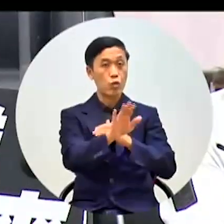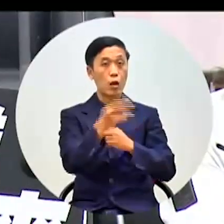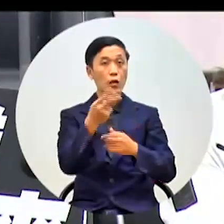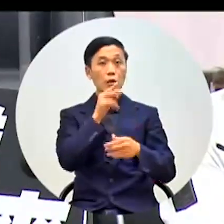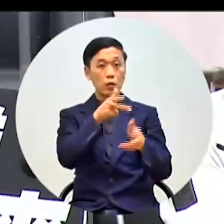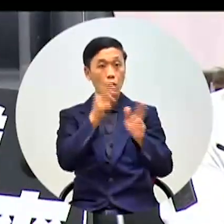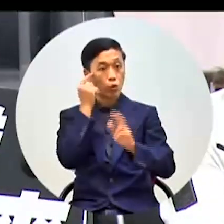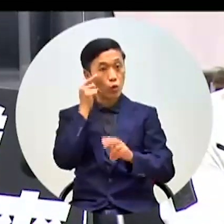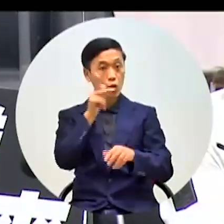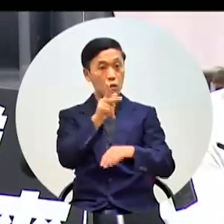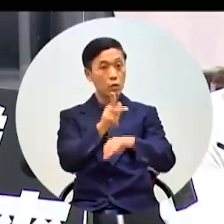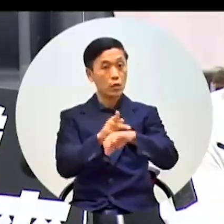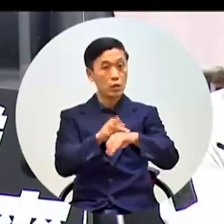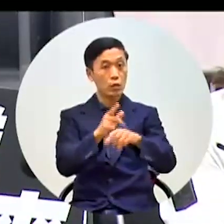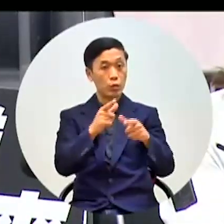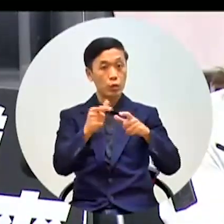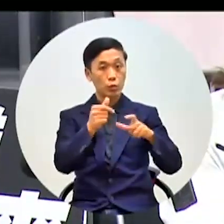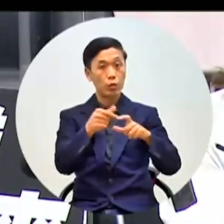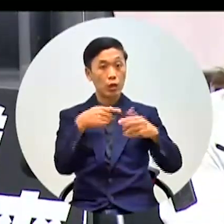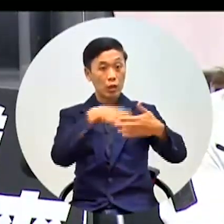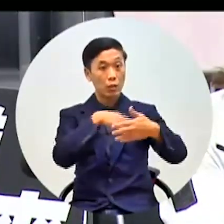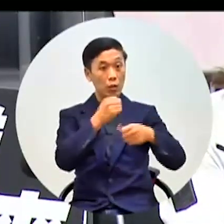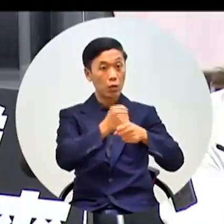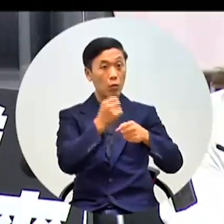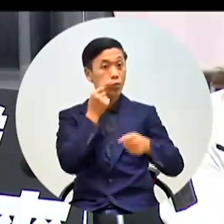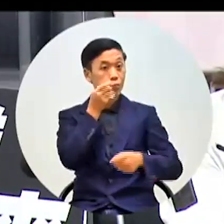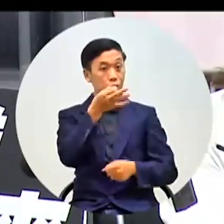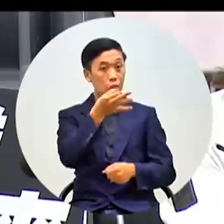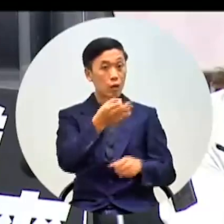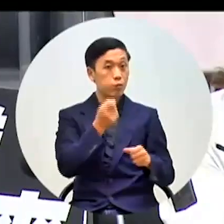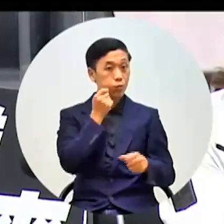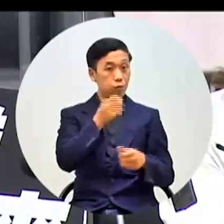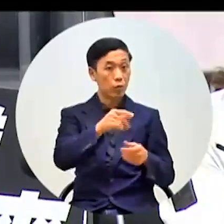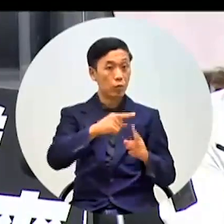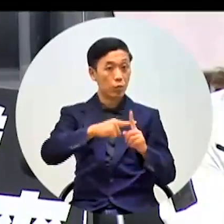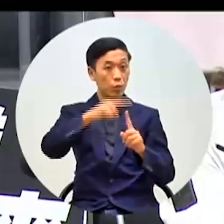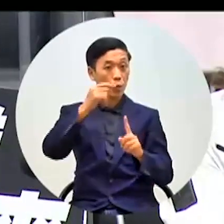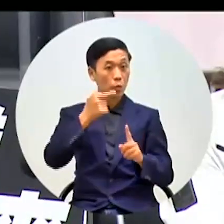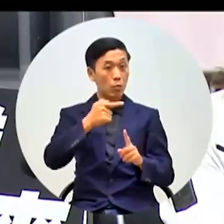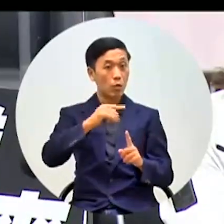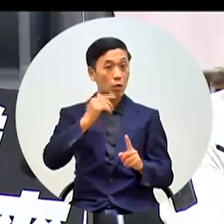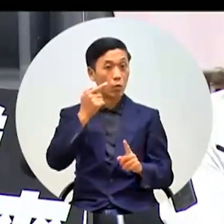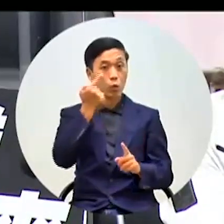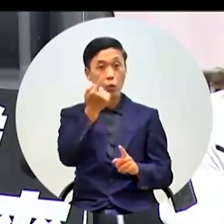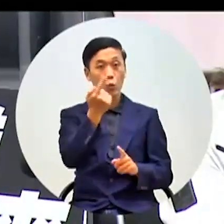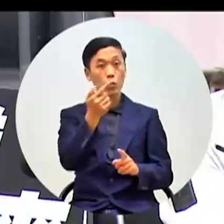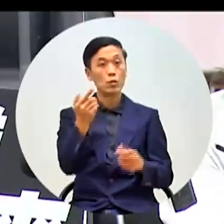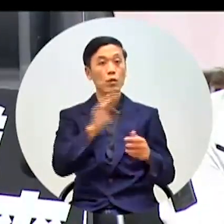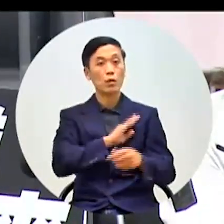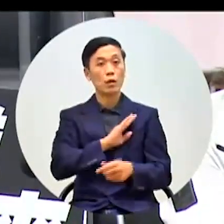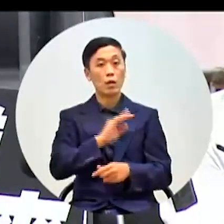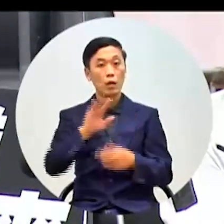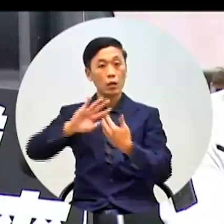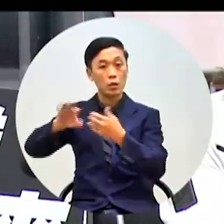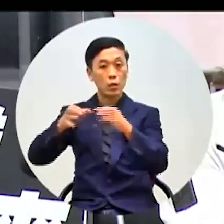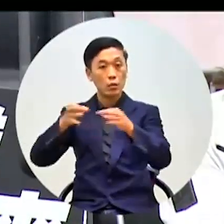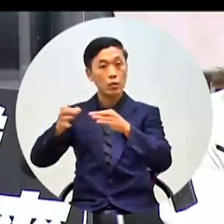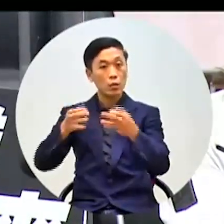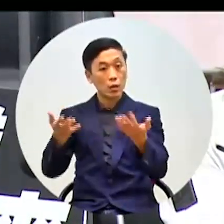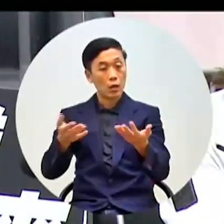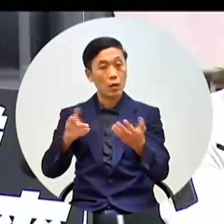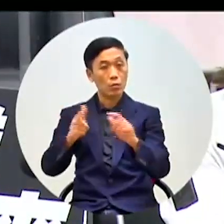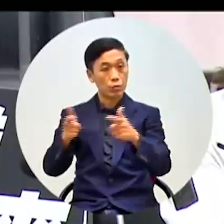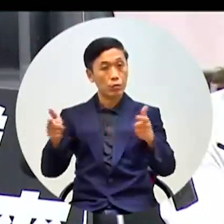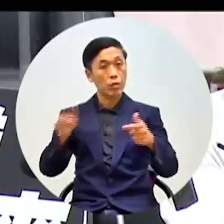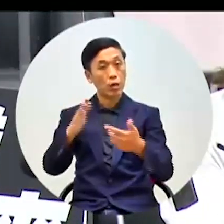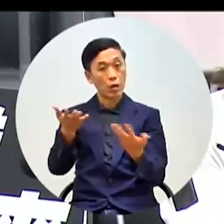当然这些人才绝对是高薪啊。不过我讲的是你其他各行各业呢，好，我想呢，未来我们可能加上通